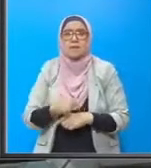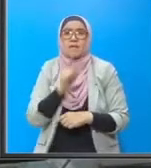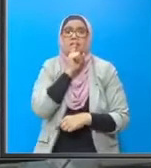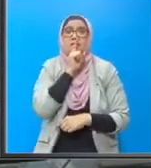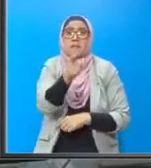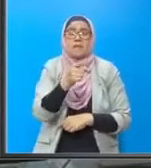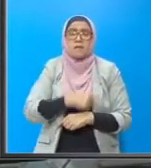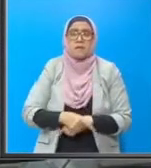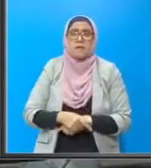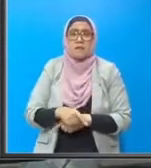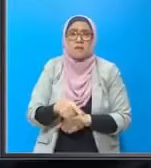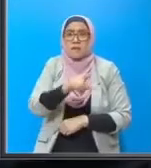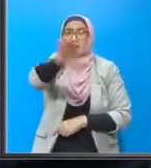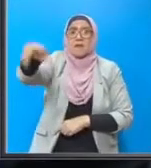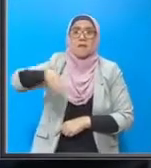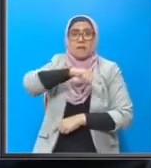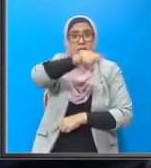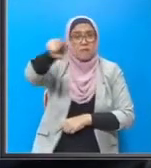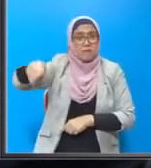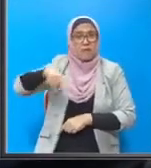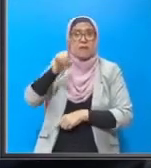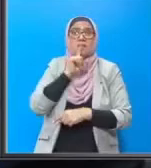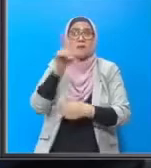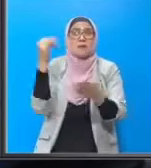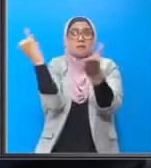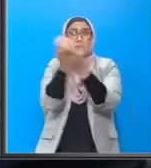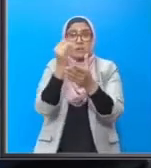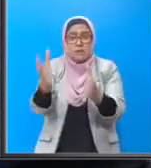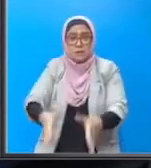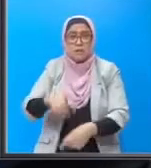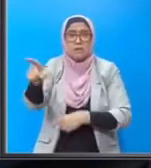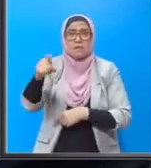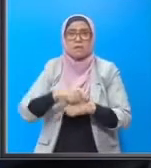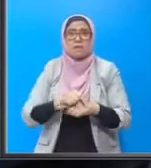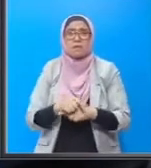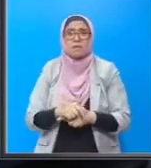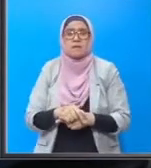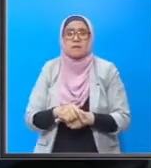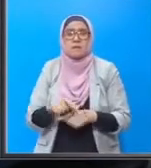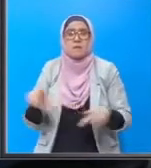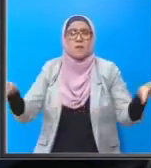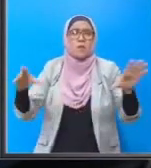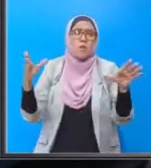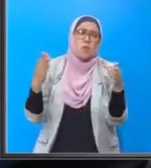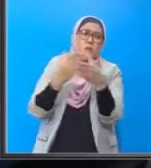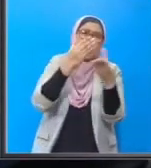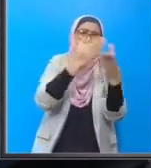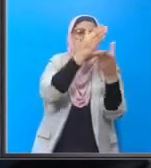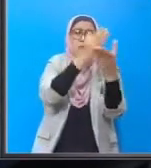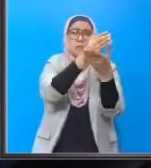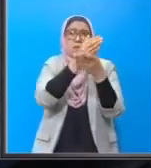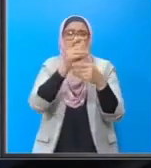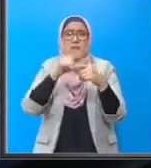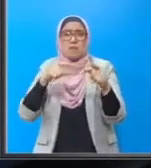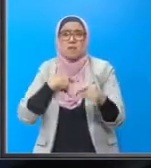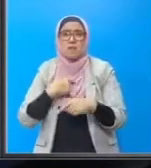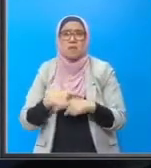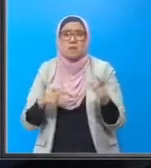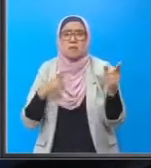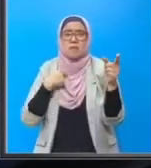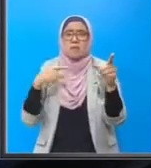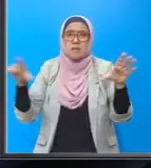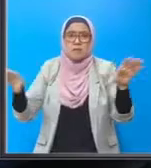mereka adalah eroris membuat ancaman a ma cam macam ancaman-ancaman